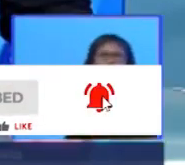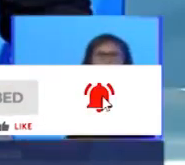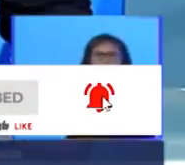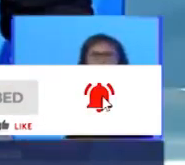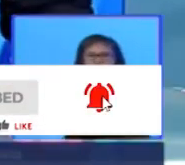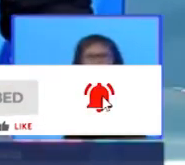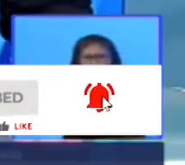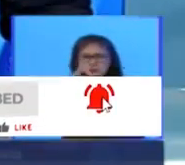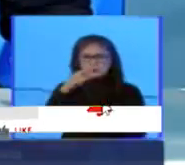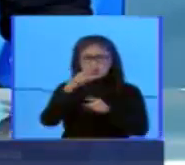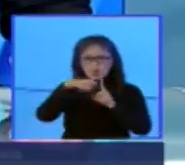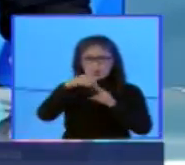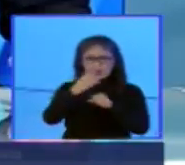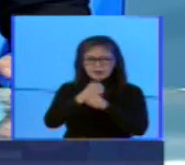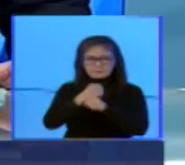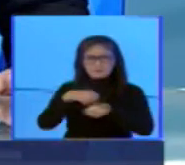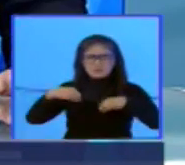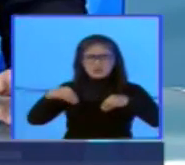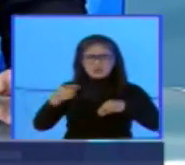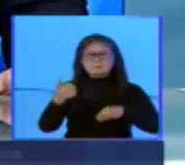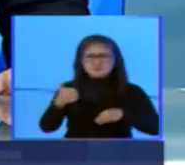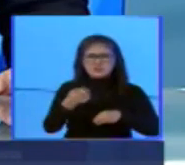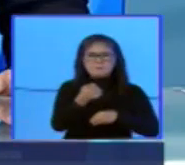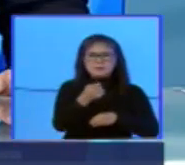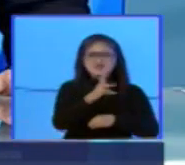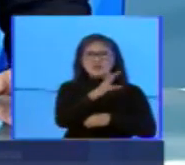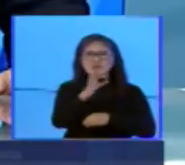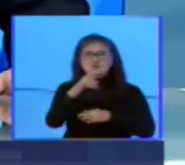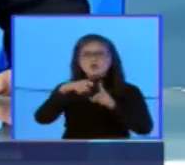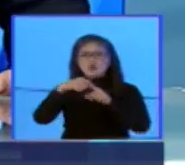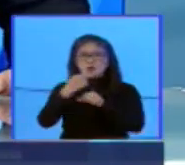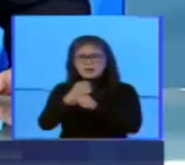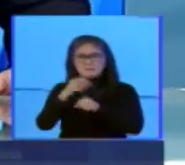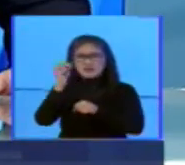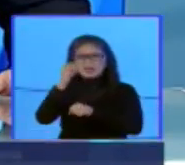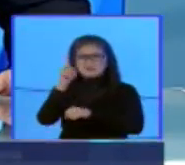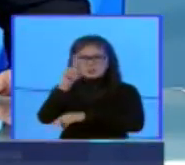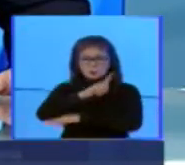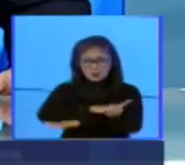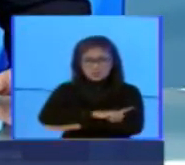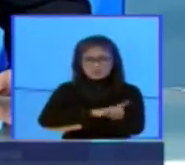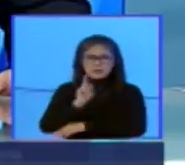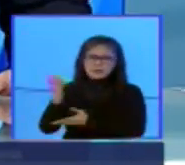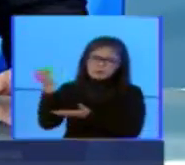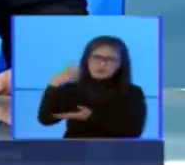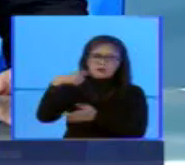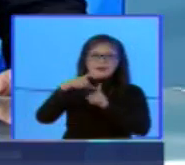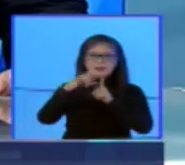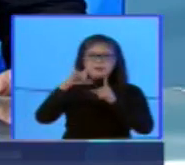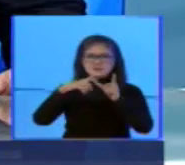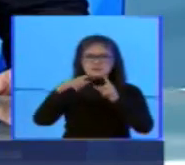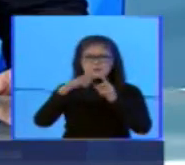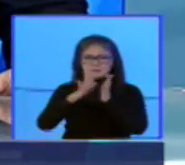Para pedagang hanya mampu menjual 300 kilogram per hari. Dan berikut laporan di Samora dan Didit Oktaviani dari